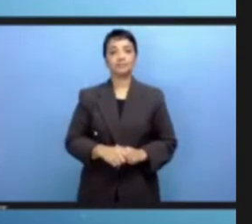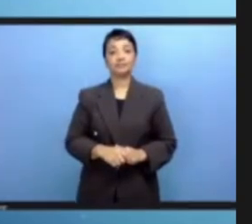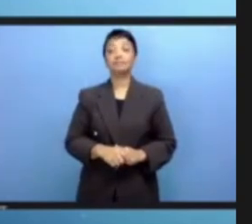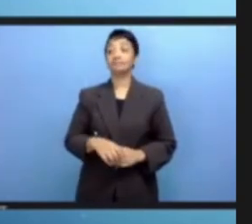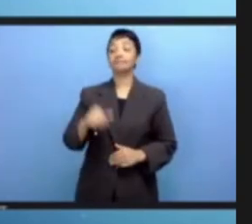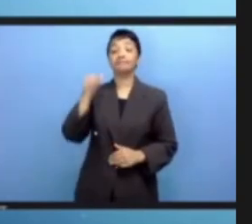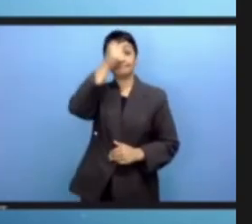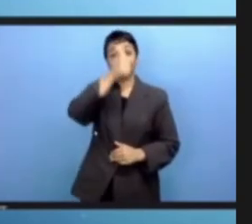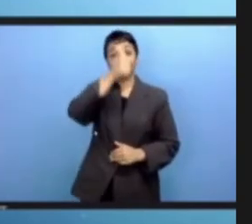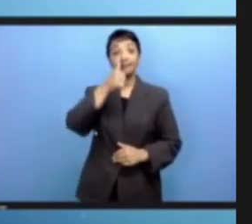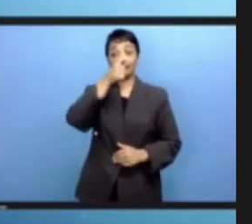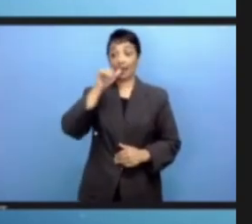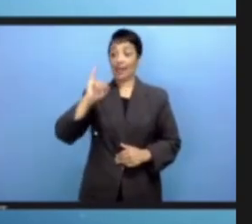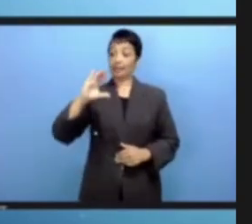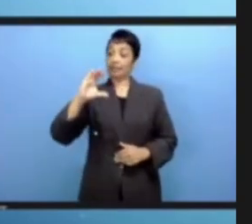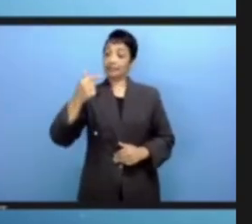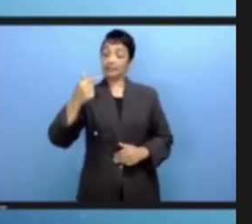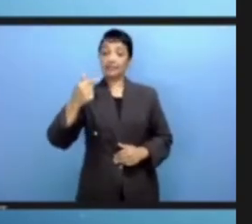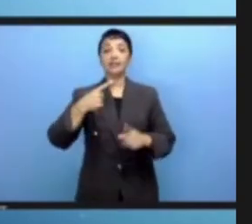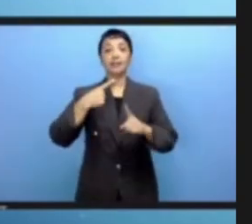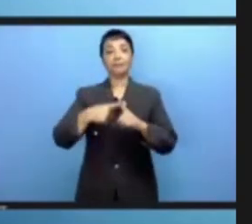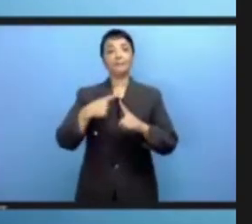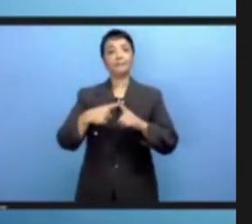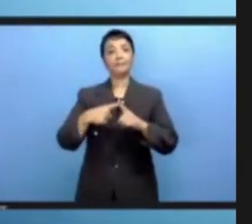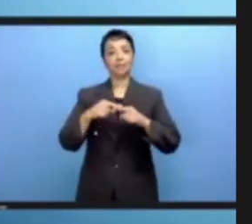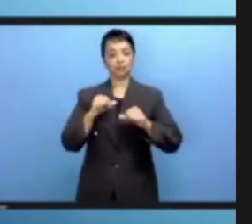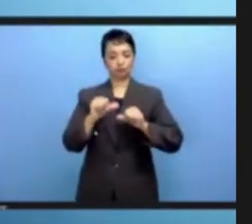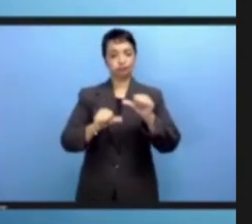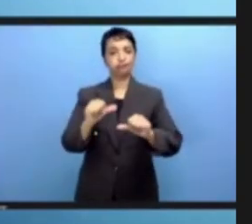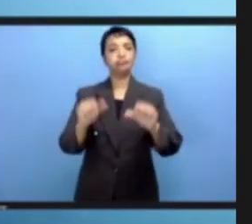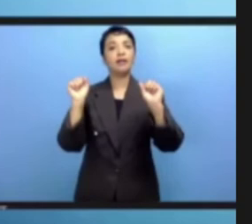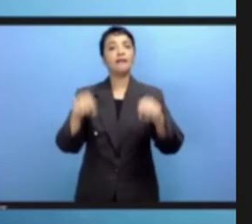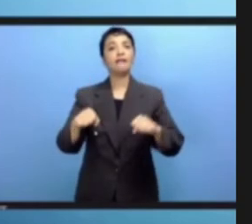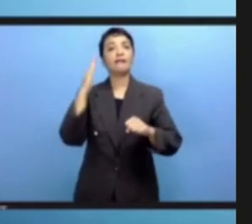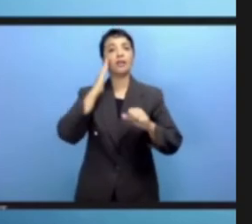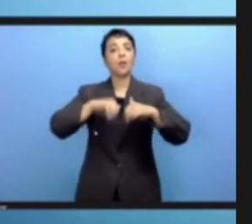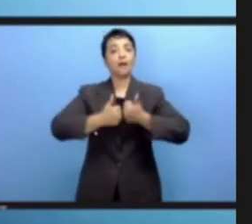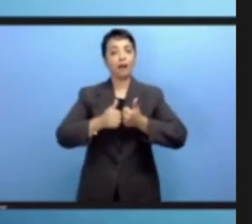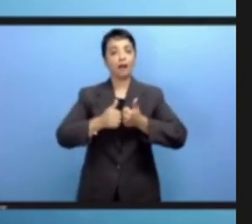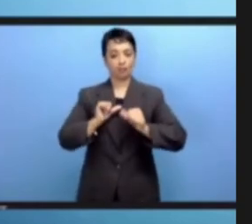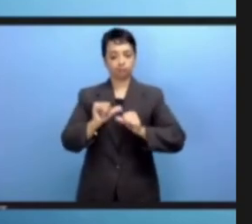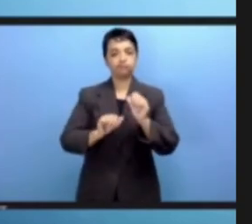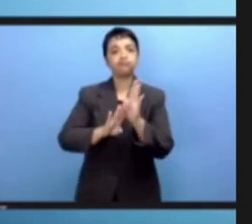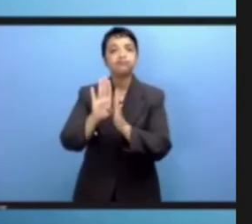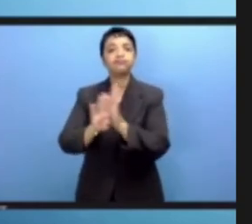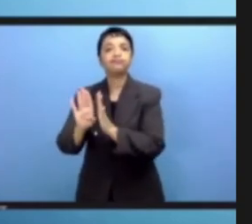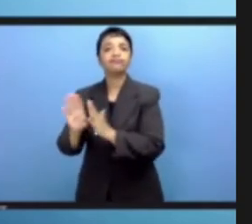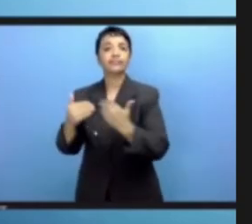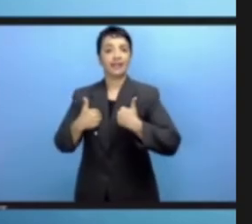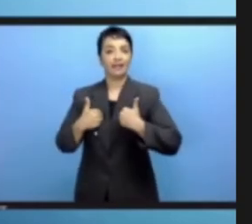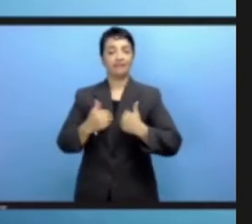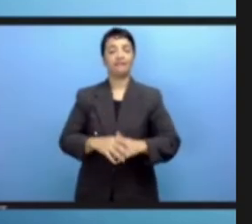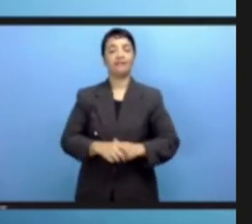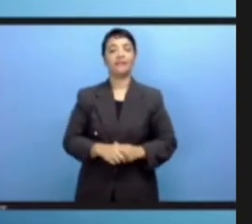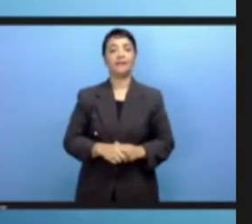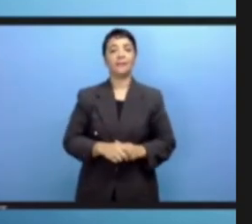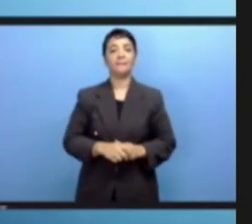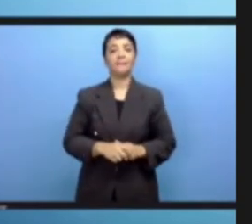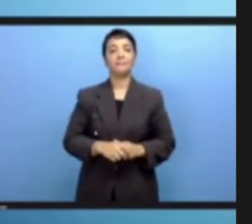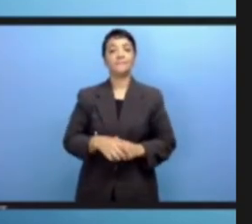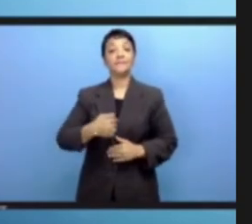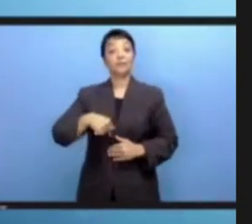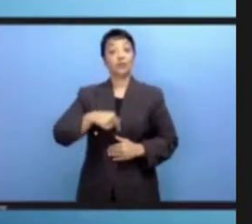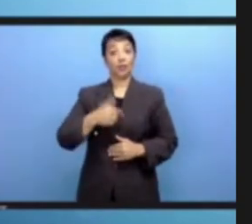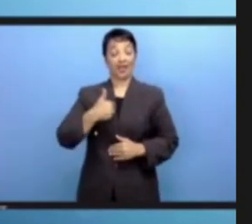Excellence, la transformation TIC et numérique de l'Éthiopie a été marquée par